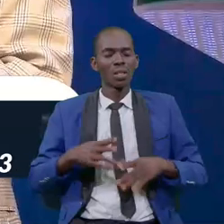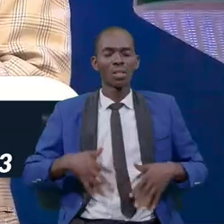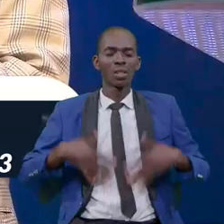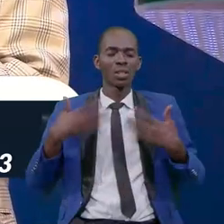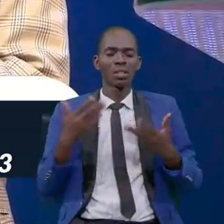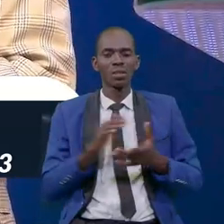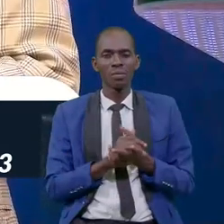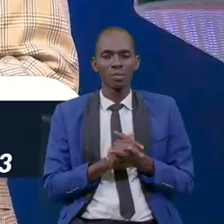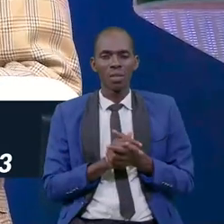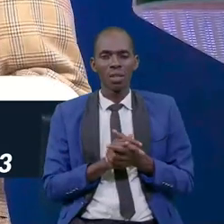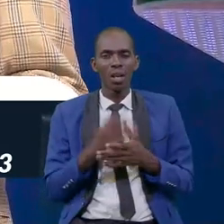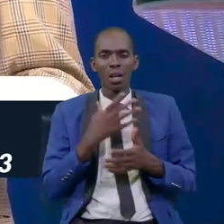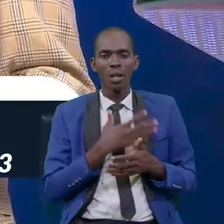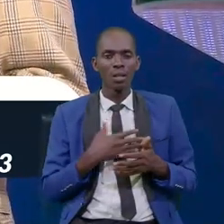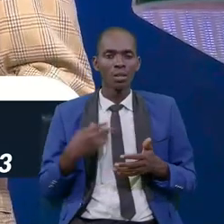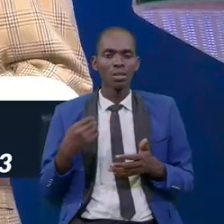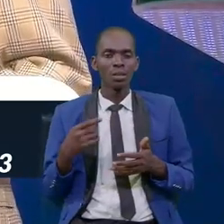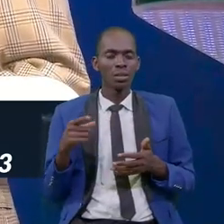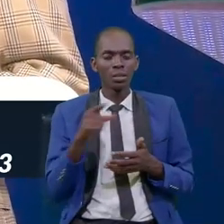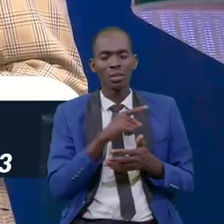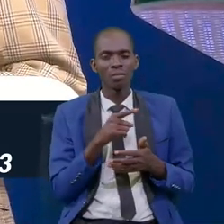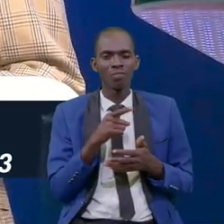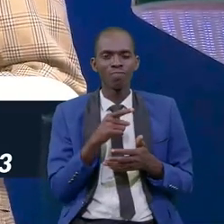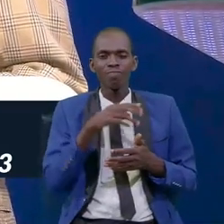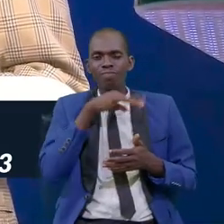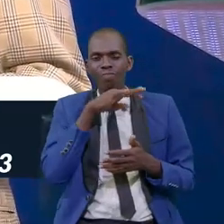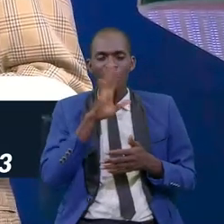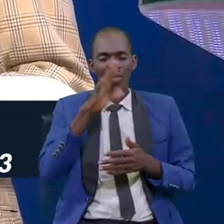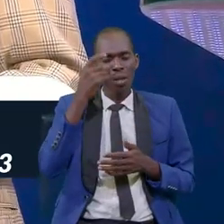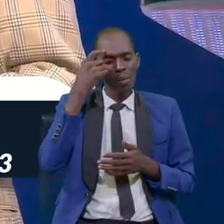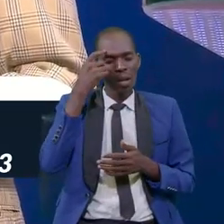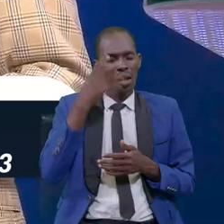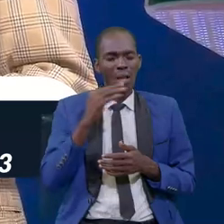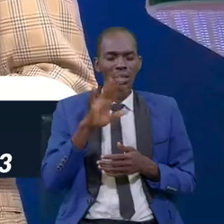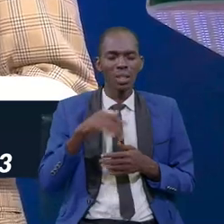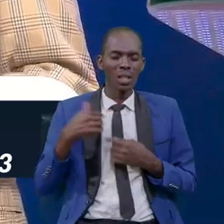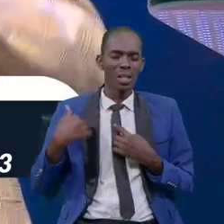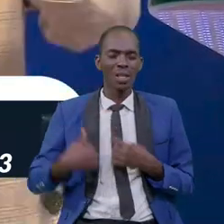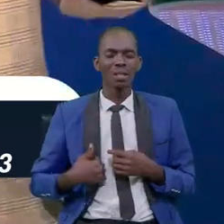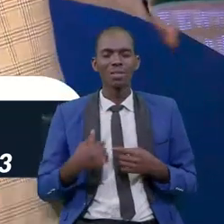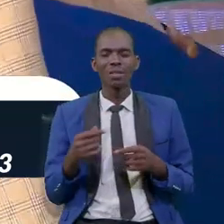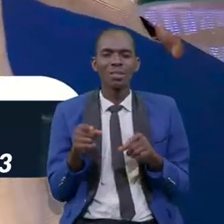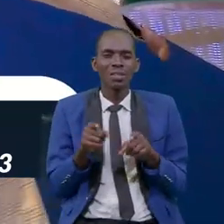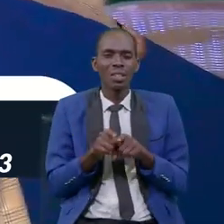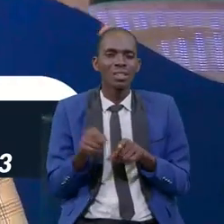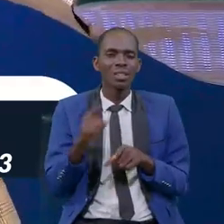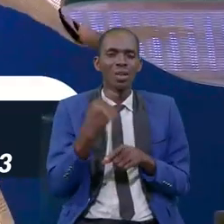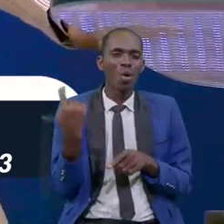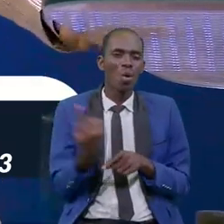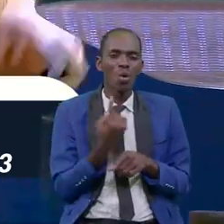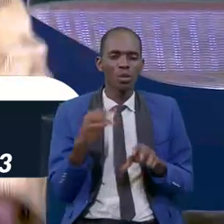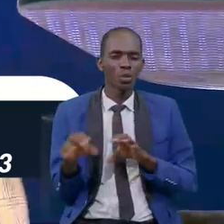les mains comme d'habitude. Et ils se souillent et ils suivent leurs pensées. Alors comme ils le